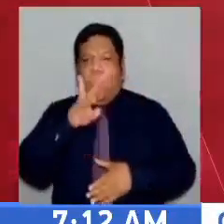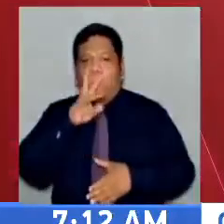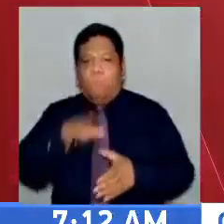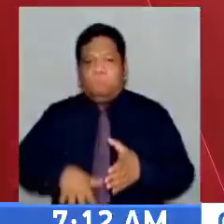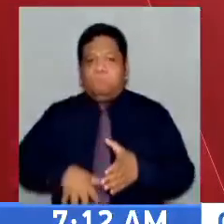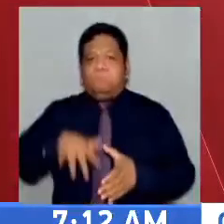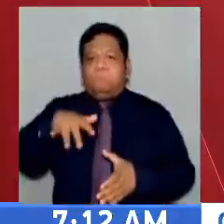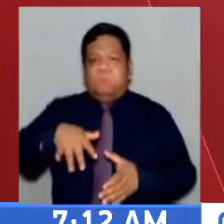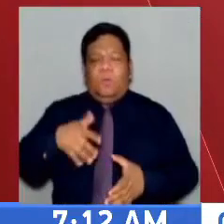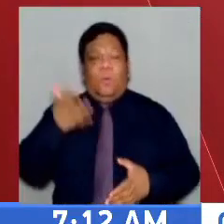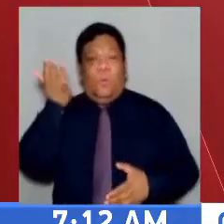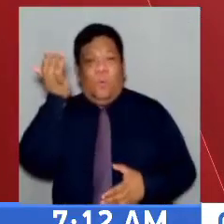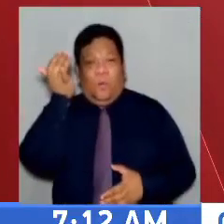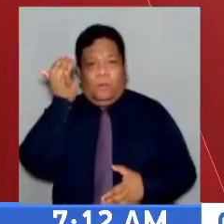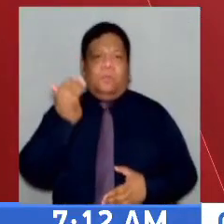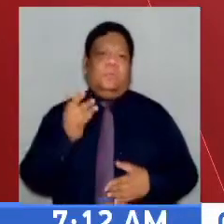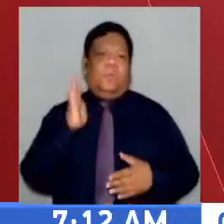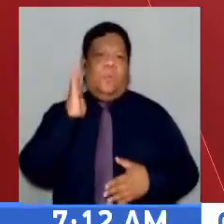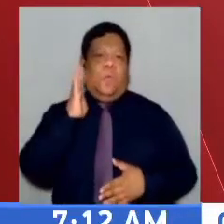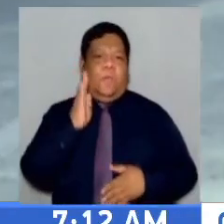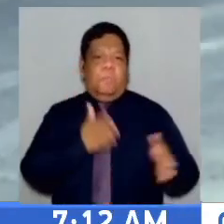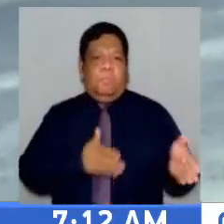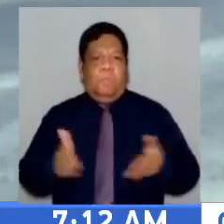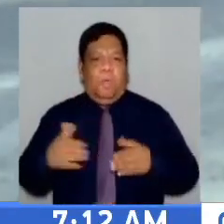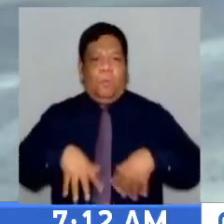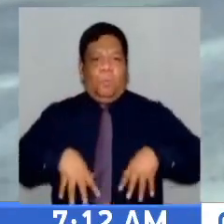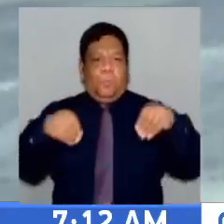Wahe. Nico!